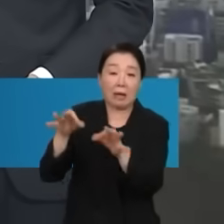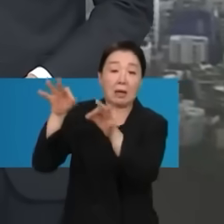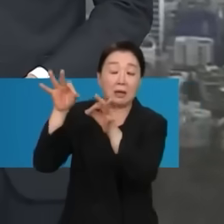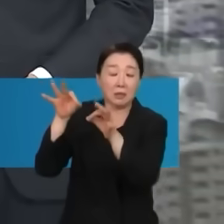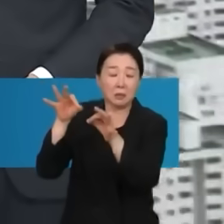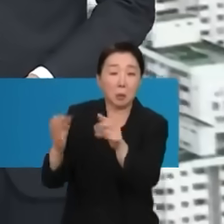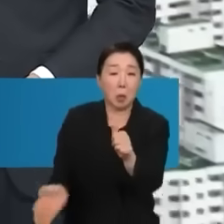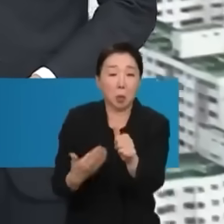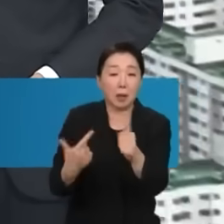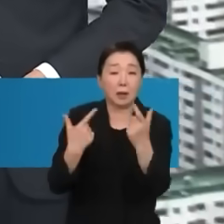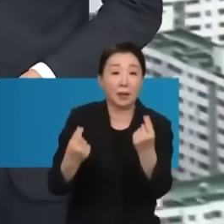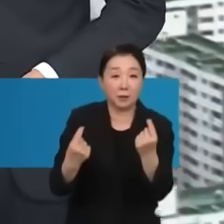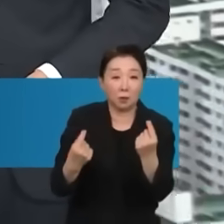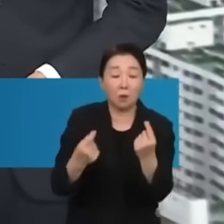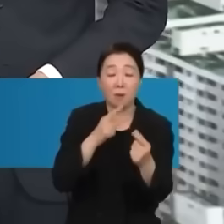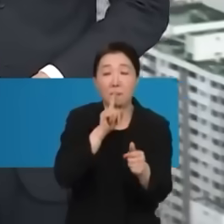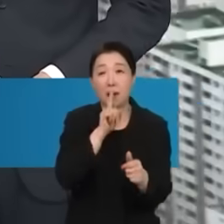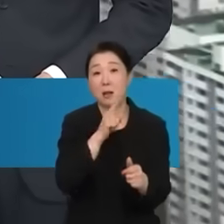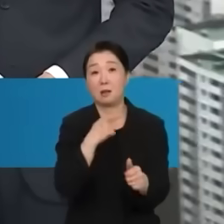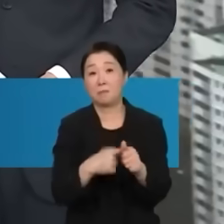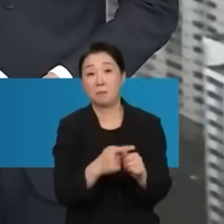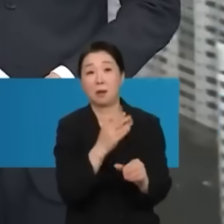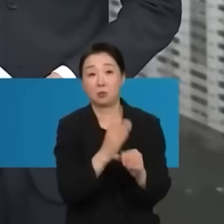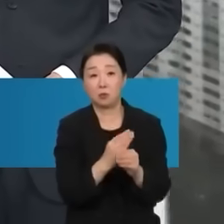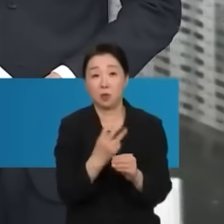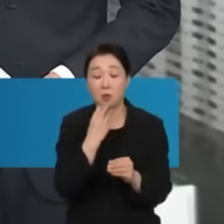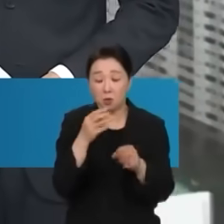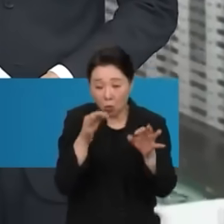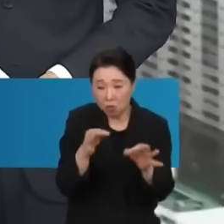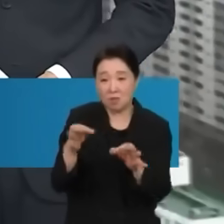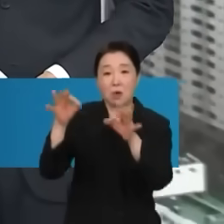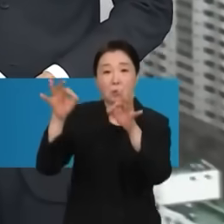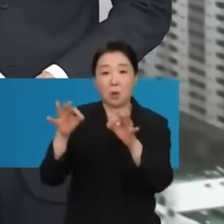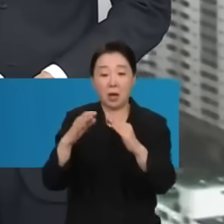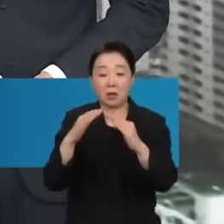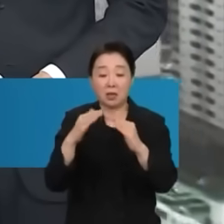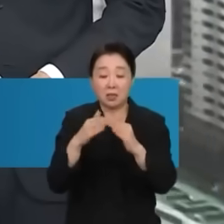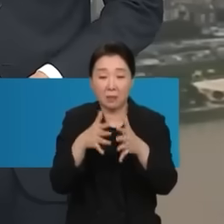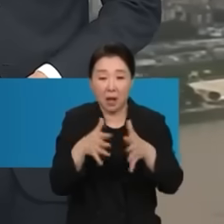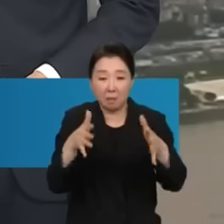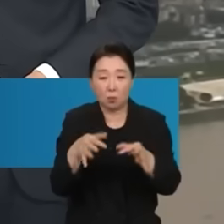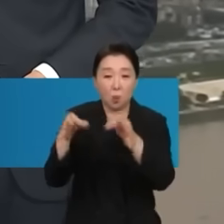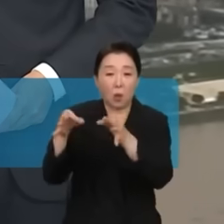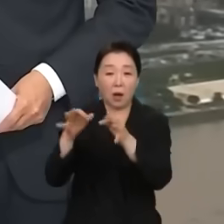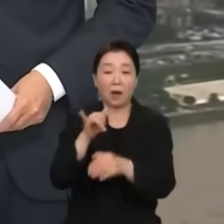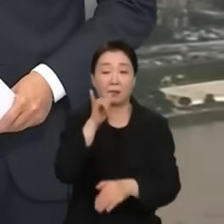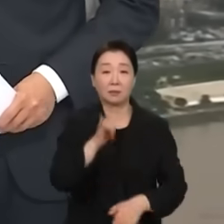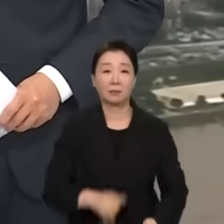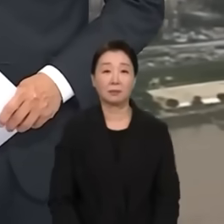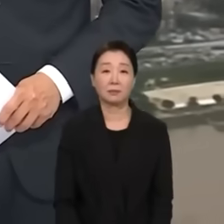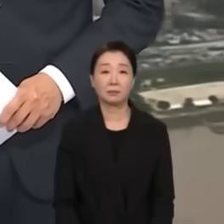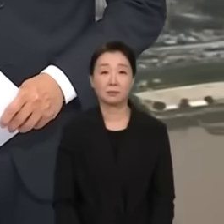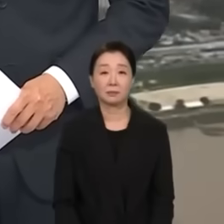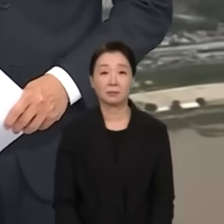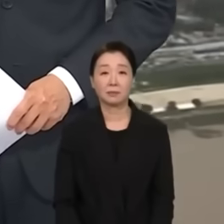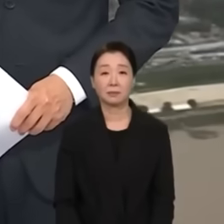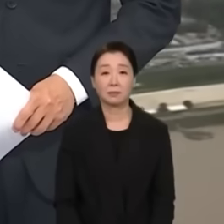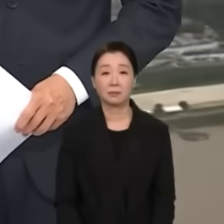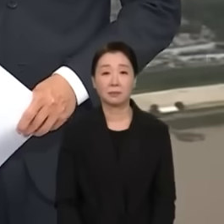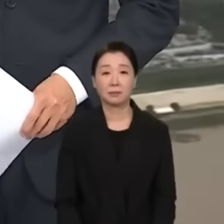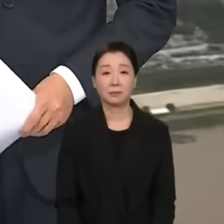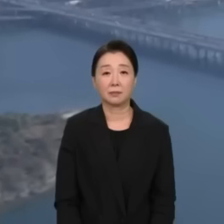나오고 있습니다 최근 서울집값이 오름세를 보이는 등 부동산 시장이 다시 들썩이고 있기 때문입니다 공다솜